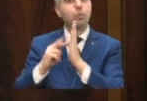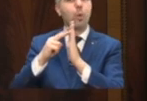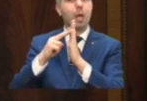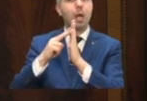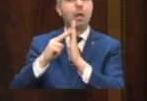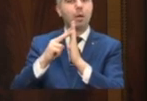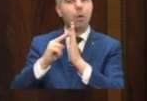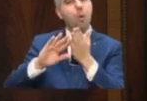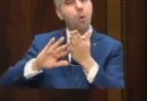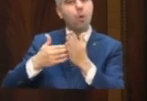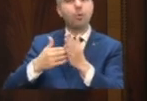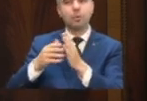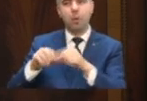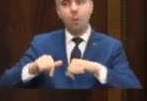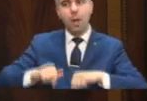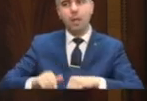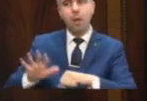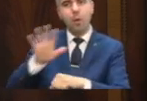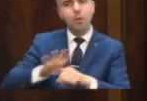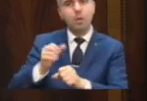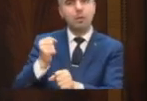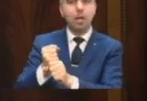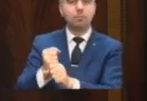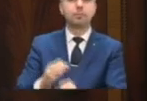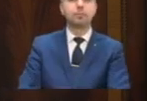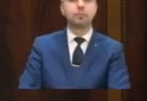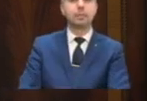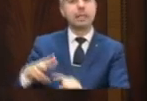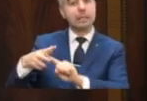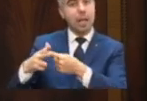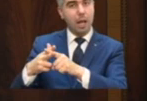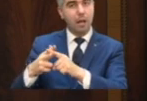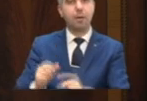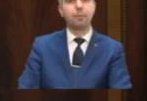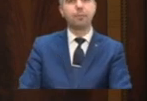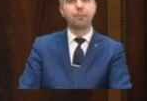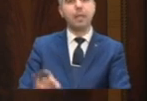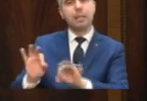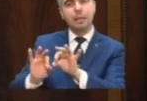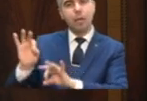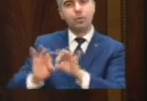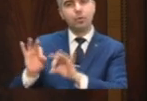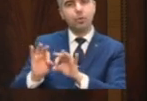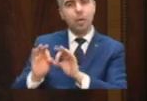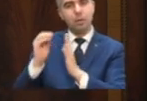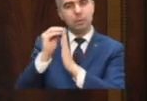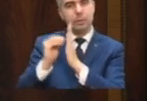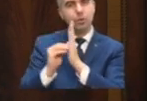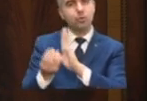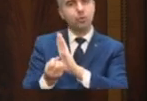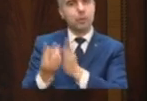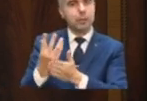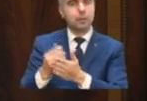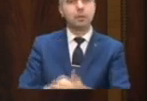يعني جميع القطاعات اللي عندنا. قطاع الصناعه درنا استراتيجيه جديده اللي